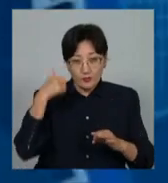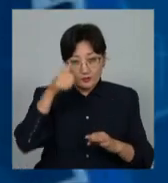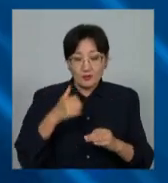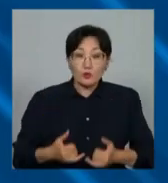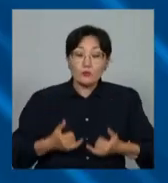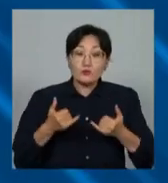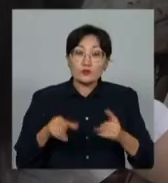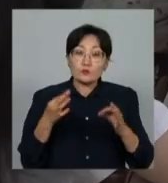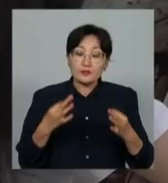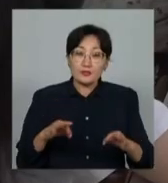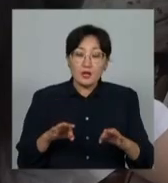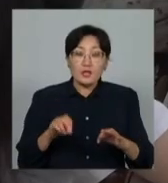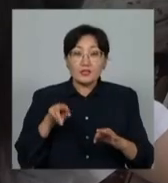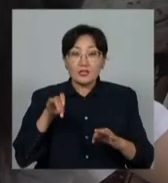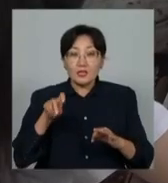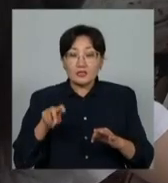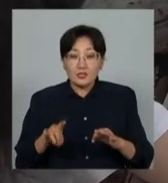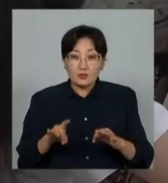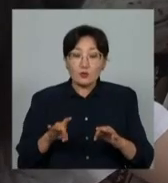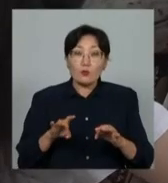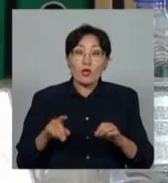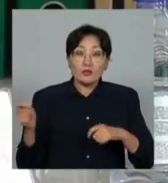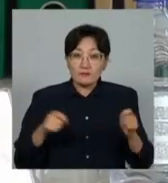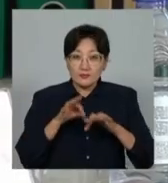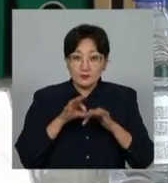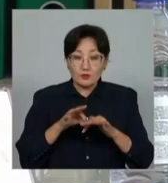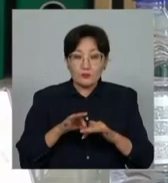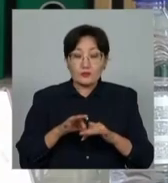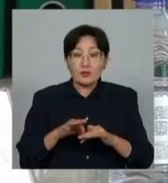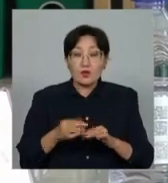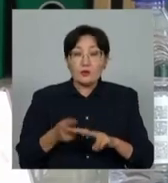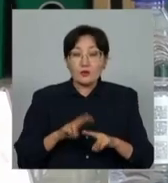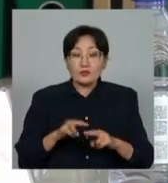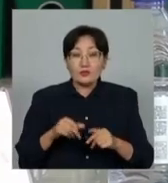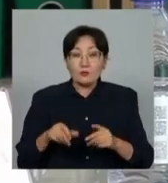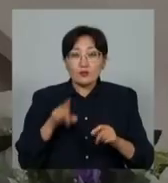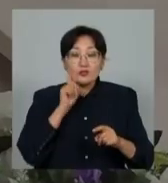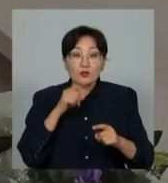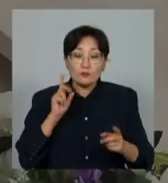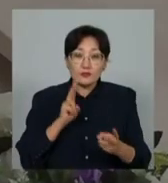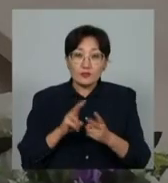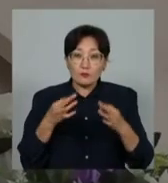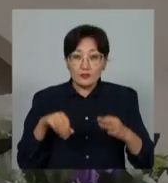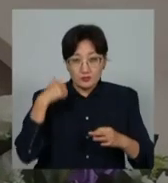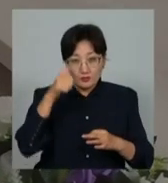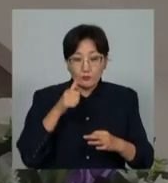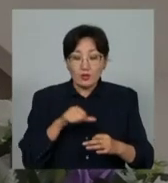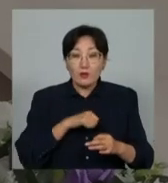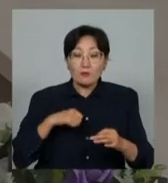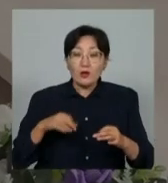жылдығына арналған тәуелсіздік тарландары атты дөңгелек үстел өтті. Елдің аға буын өкілдері жастармен кездесіп, тәуелсіздік жолындағы игі